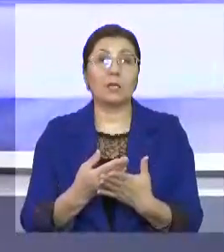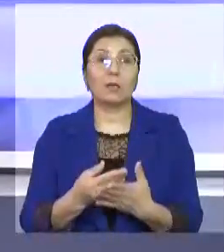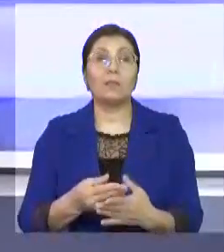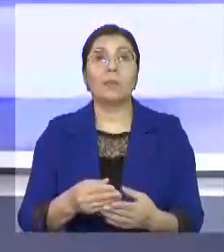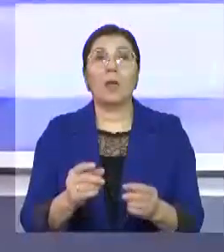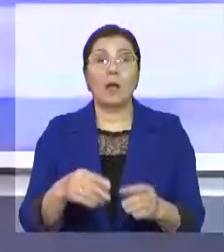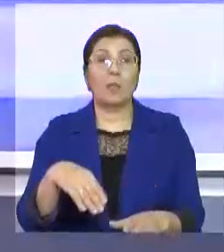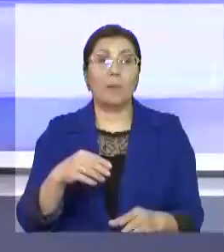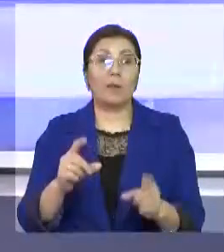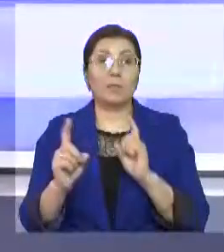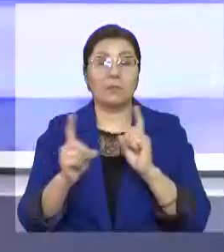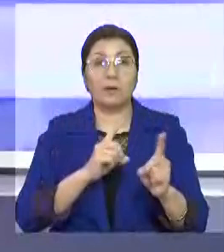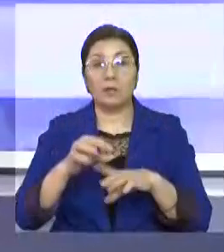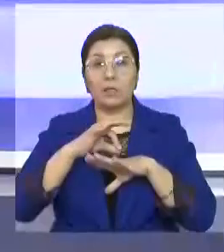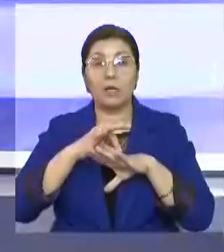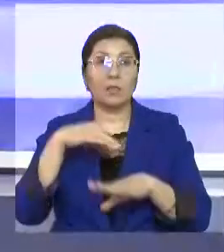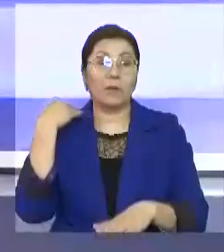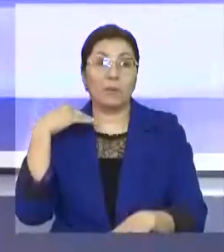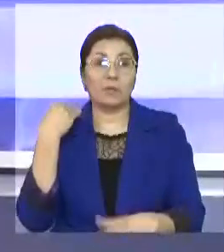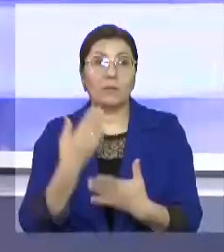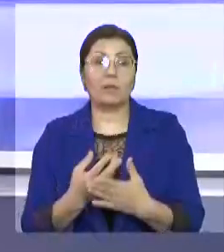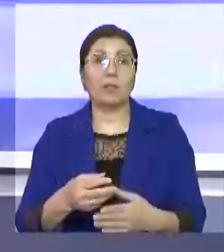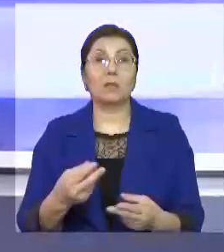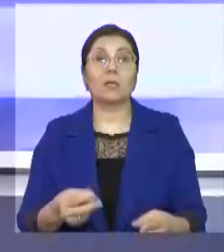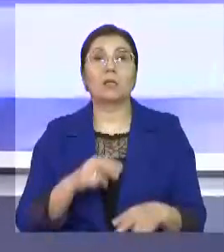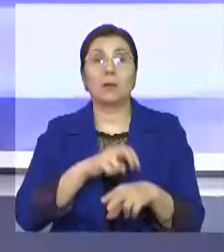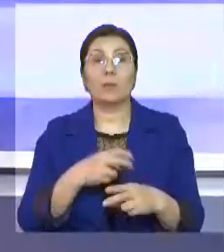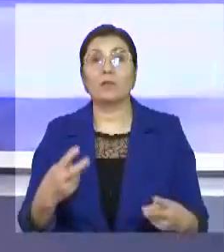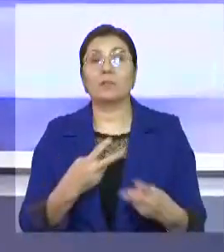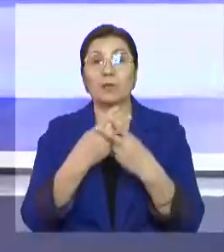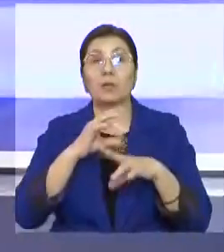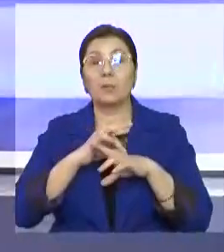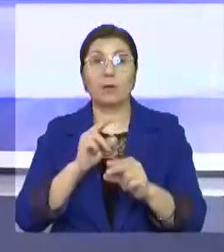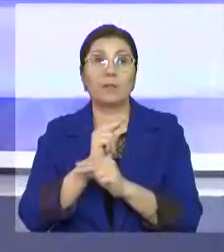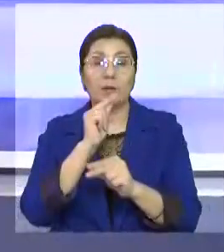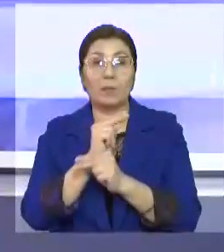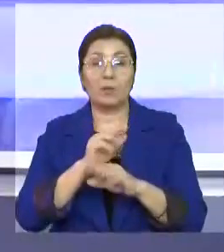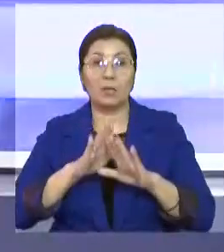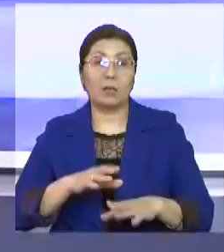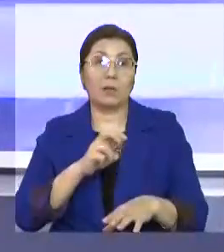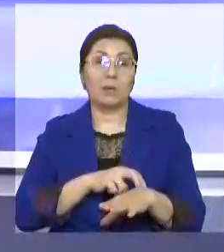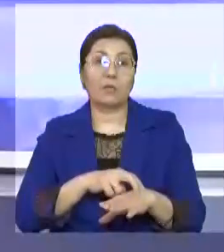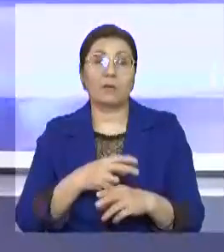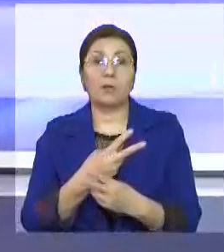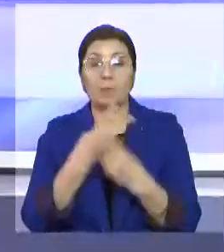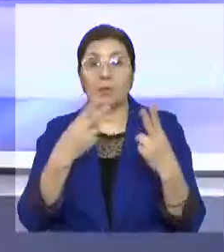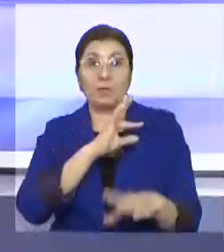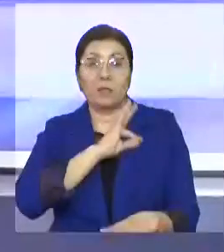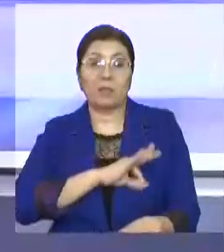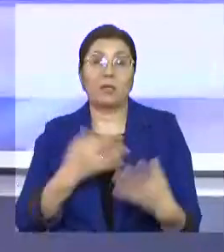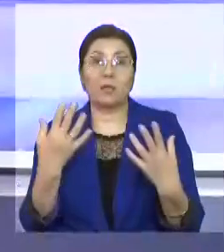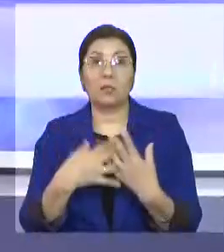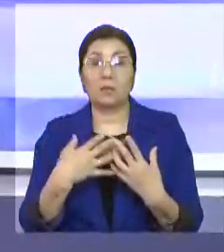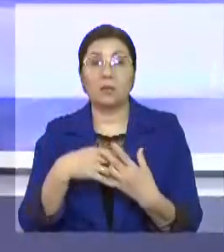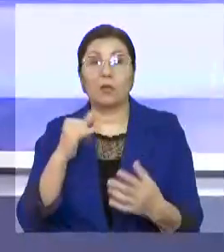школы по кардиологии. На ней специалисты из столицы провели лекцию для местных врачей. Также был устроен мастер-класс с применением аппарата